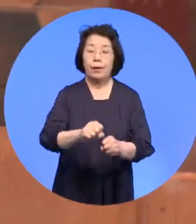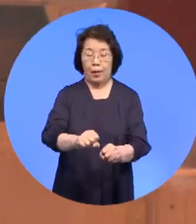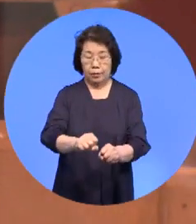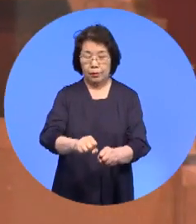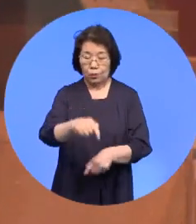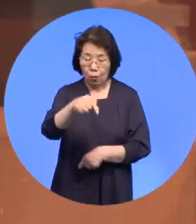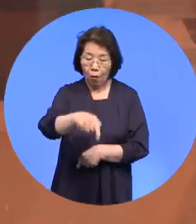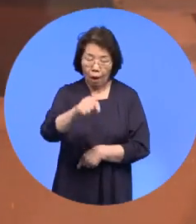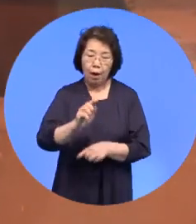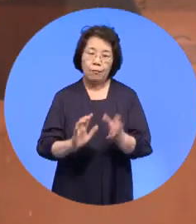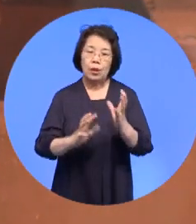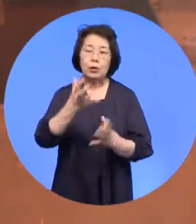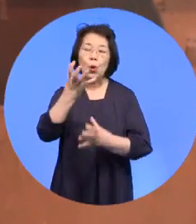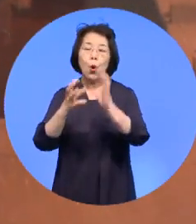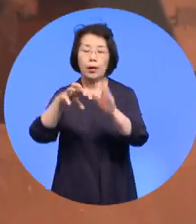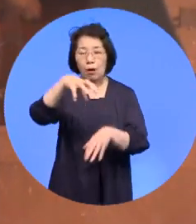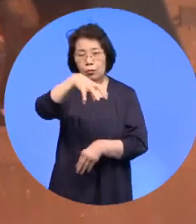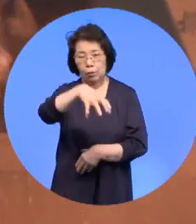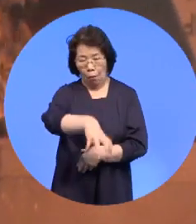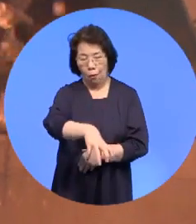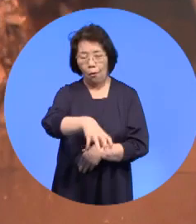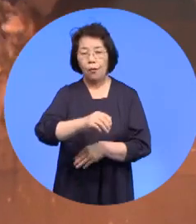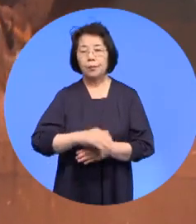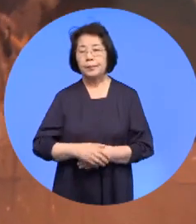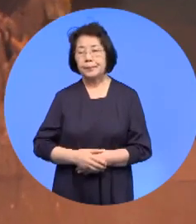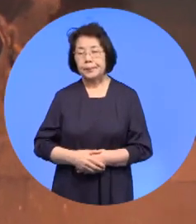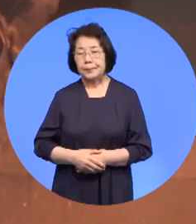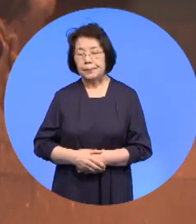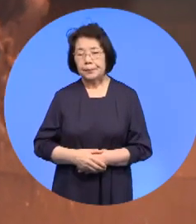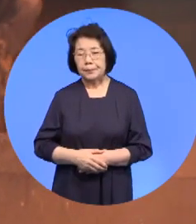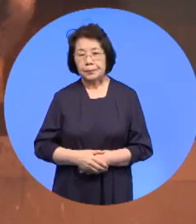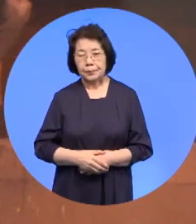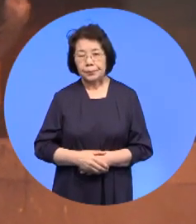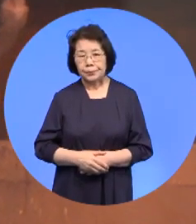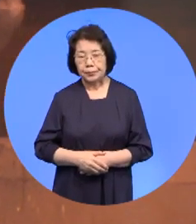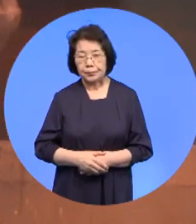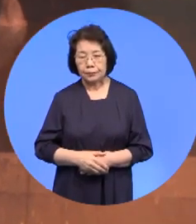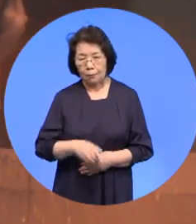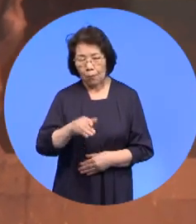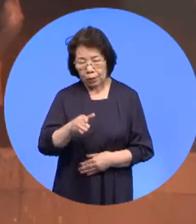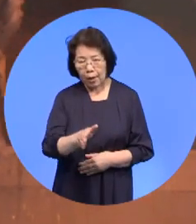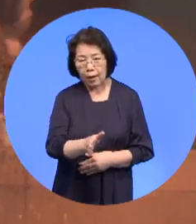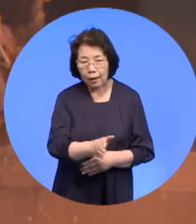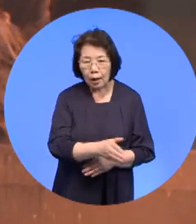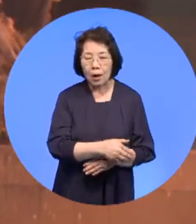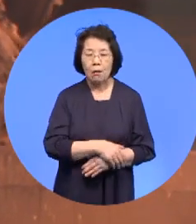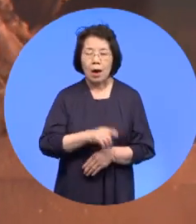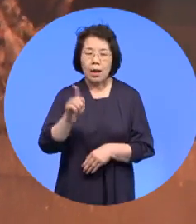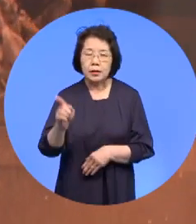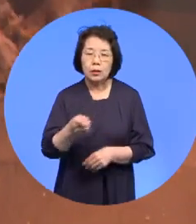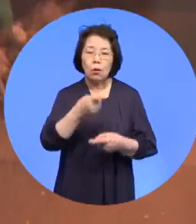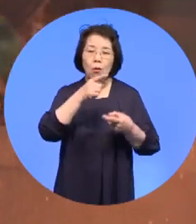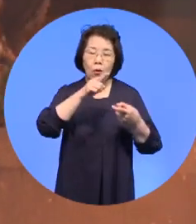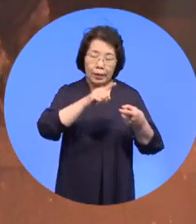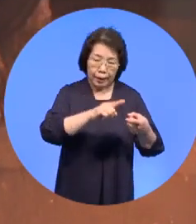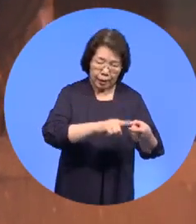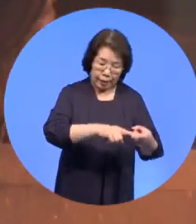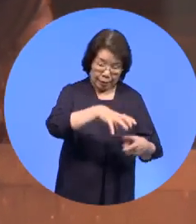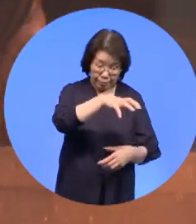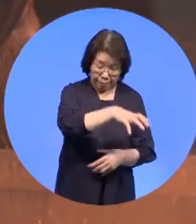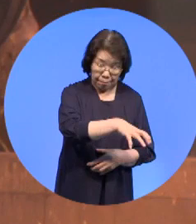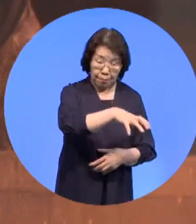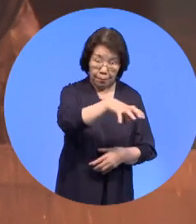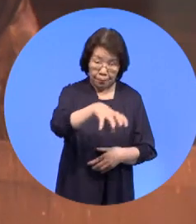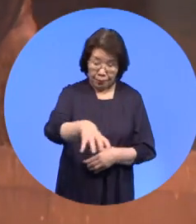ますのでそこにゴミを使っています穴に入ったゴミは自動的に焼却炉内に送ら